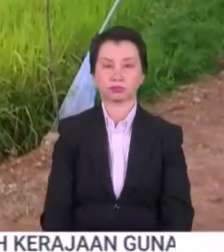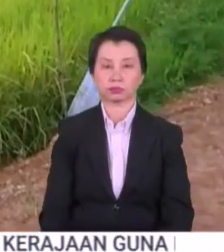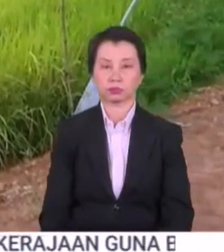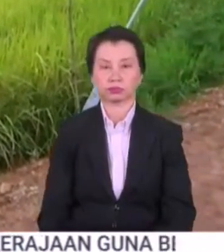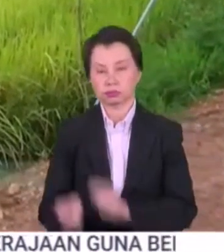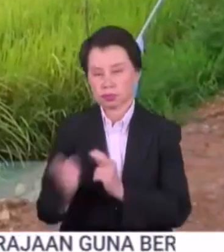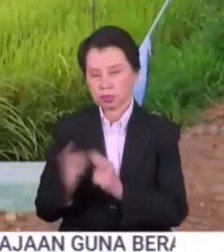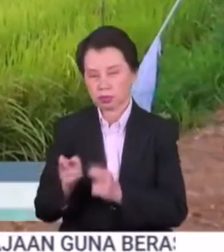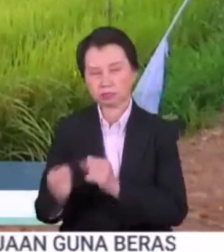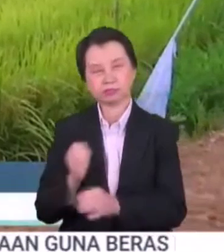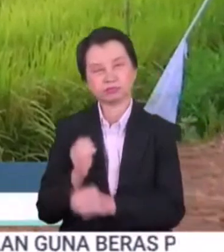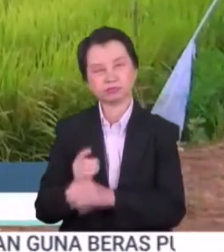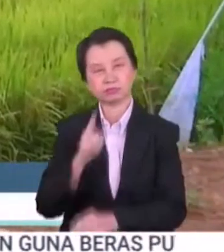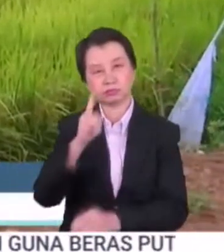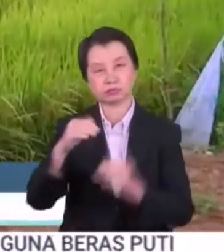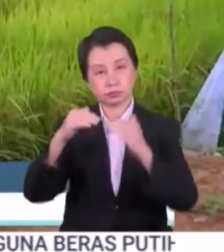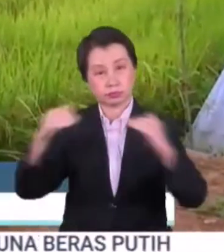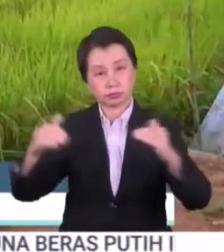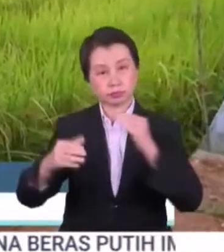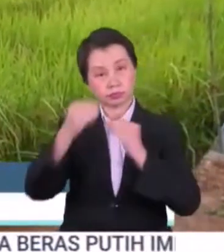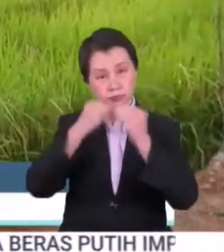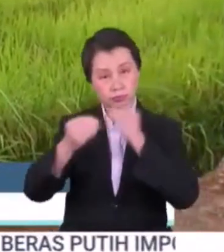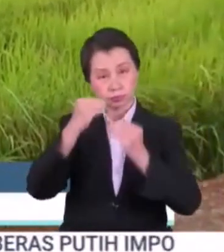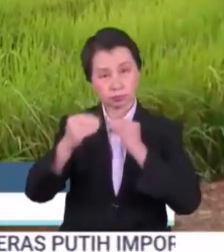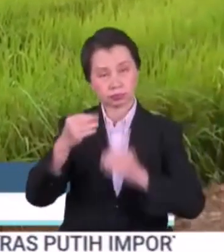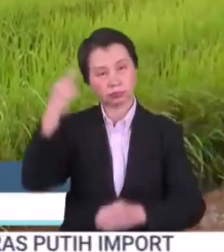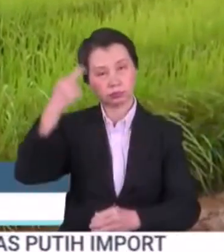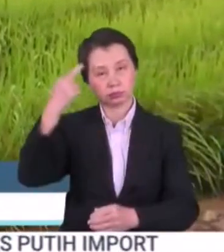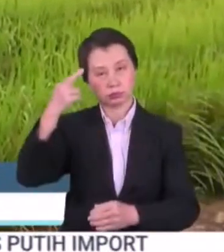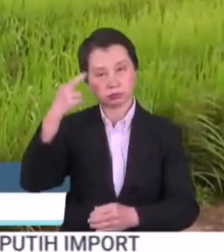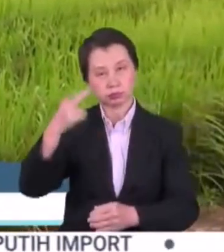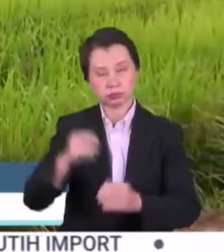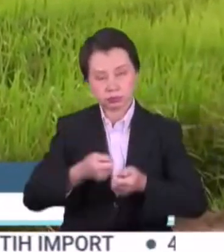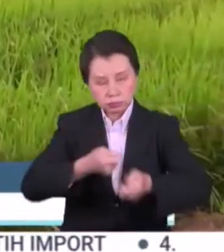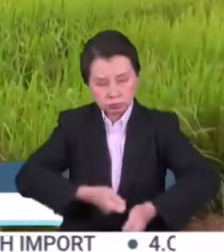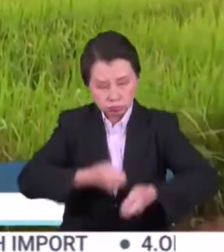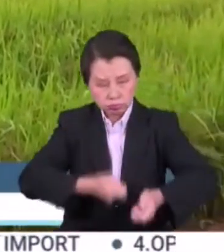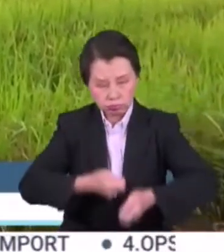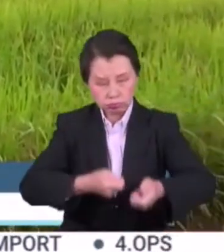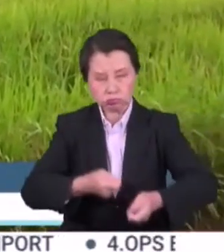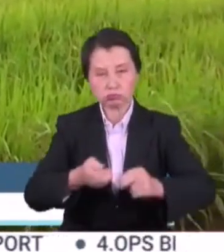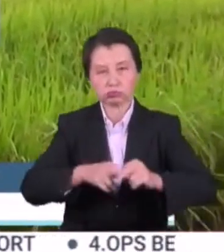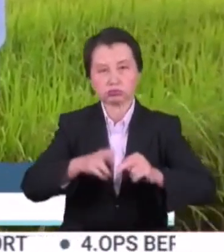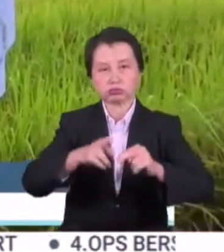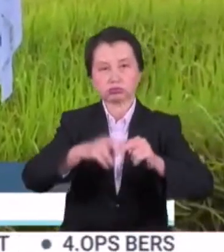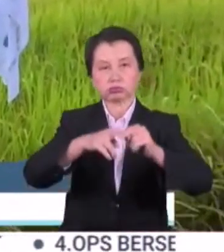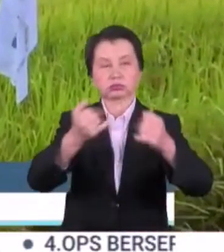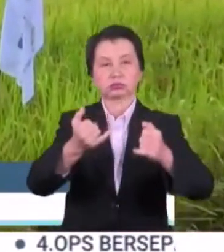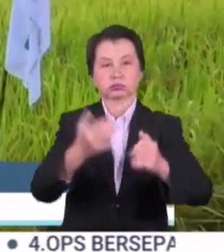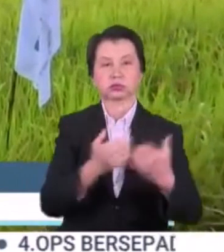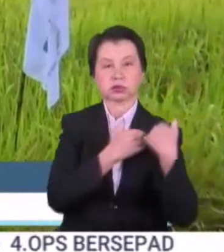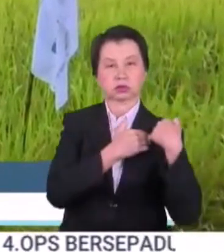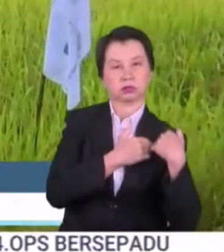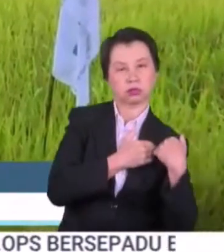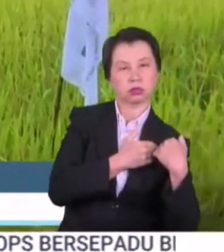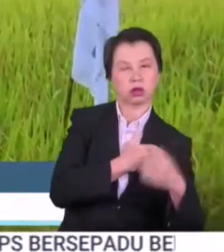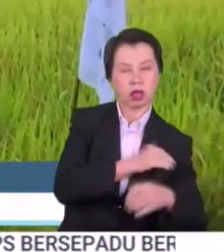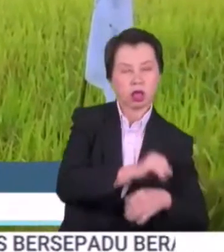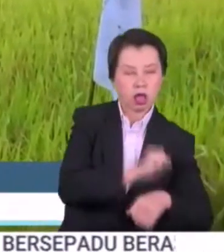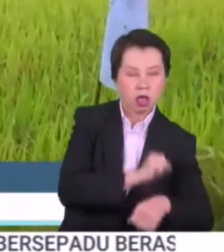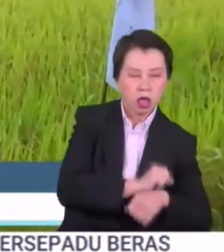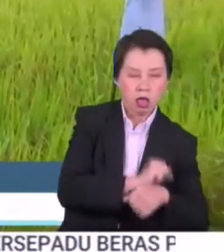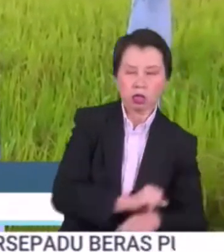Dalam usaha memastikan kestabilan makanan, faktor input pertanian yang semakin meningkat serta membebankan pesawah